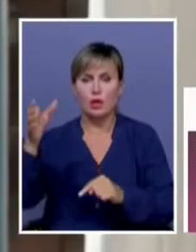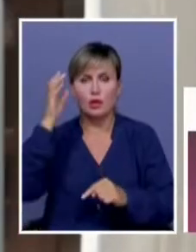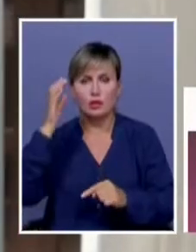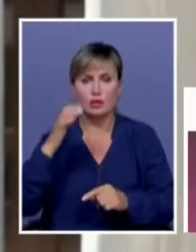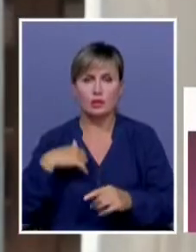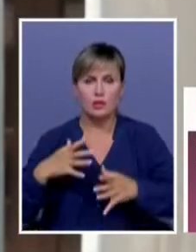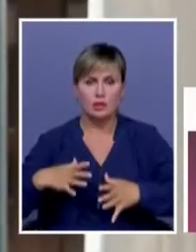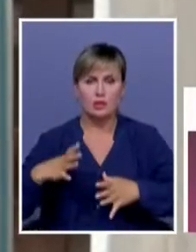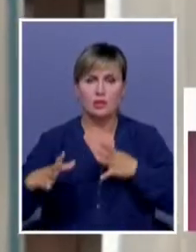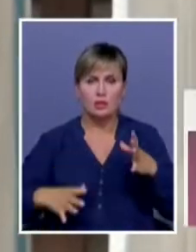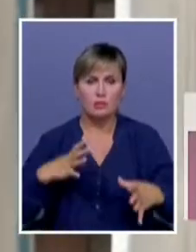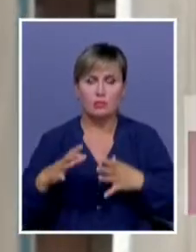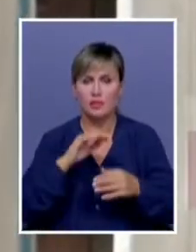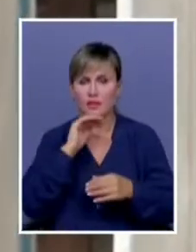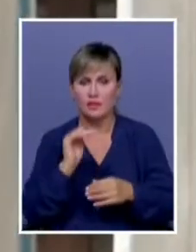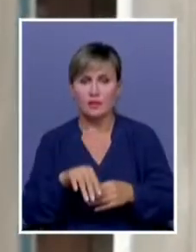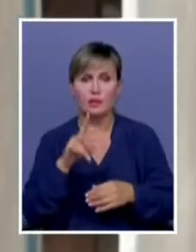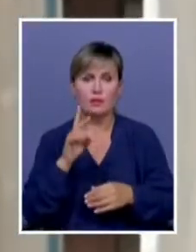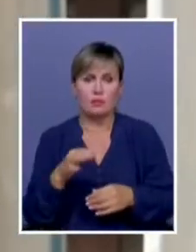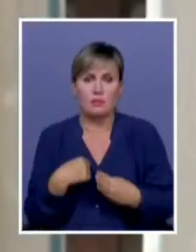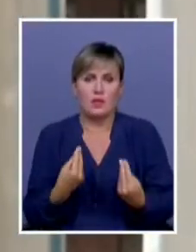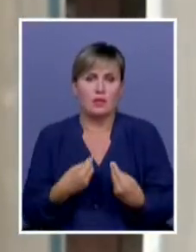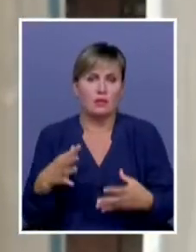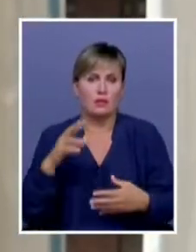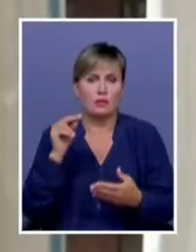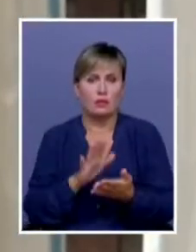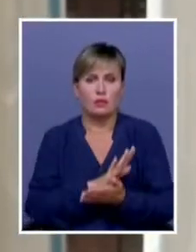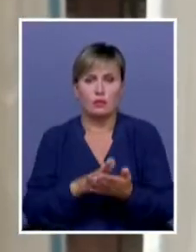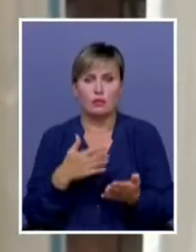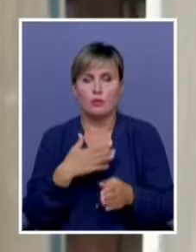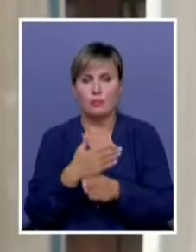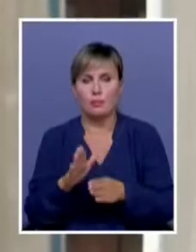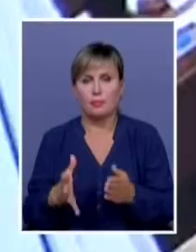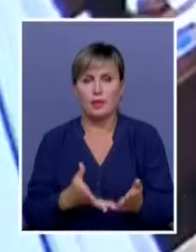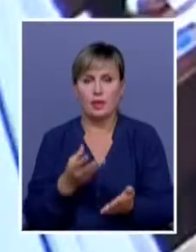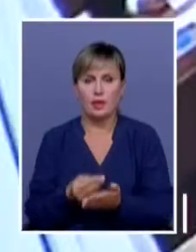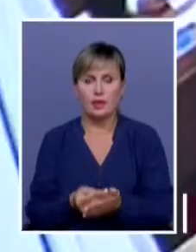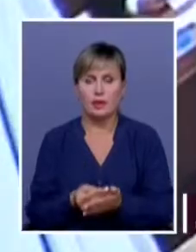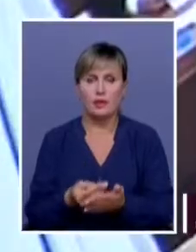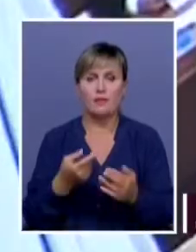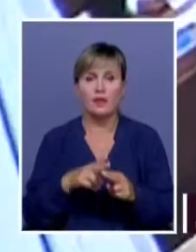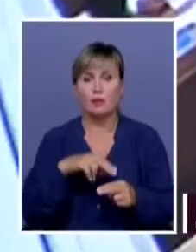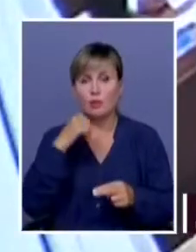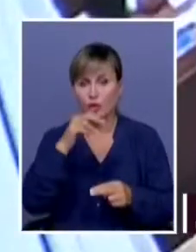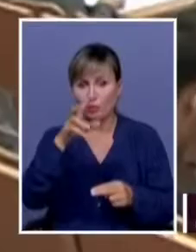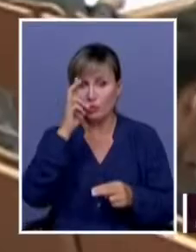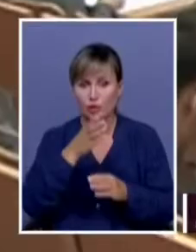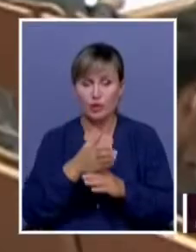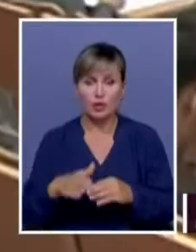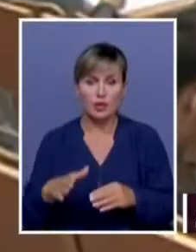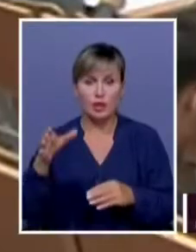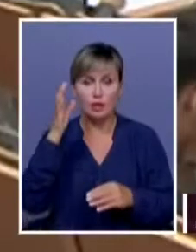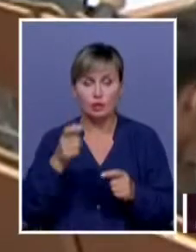надеялся заниматься профессионально. Но грант мне не дали. Теперь буду учиться в платном отделении. В этом году на бюджетное отделение